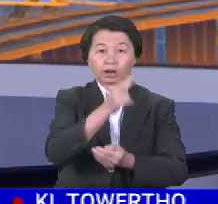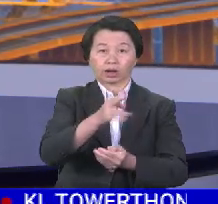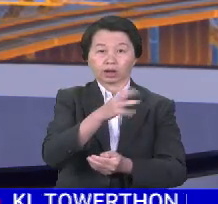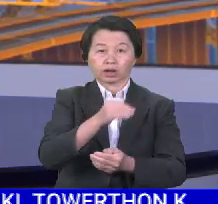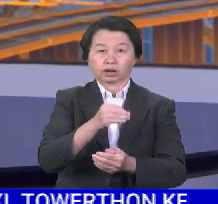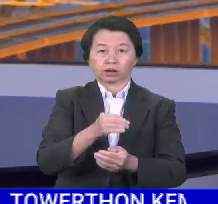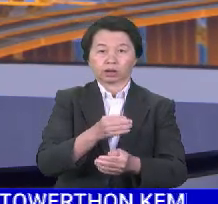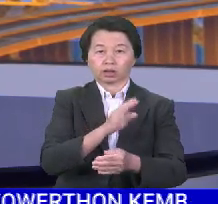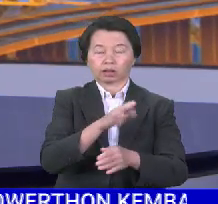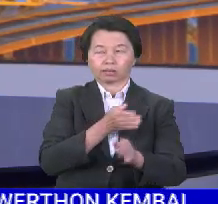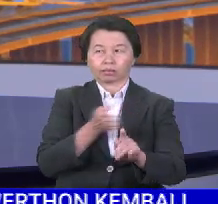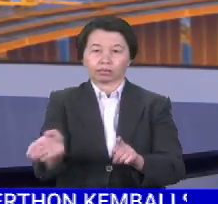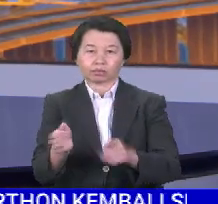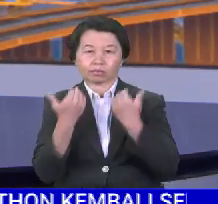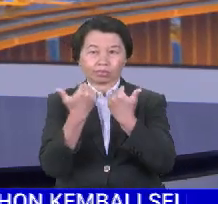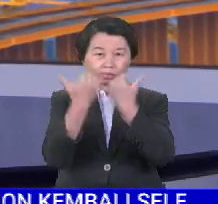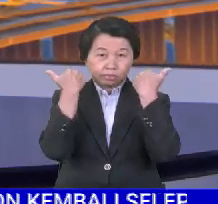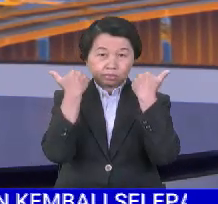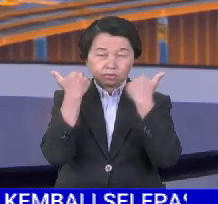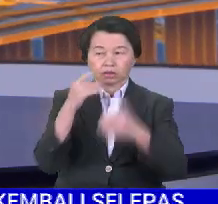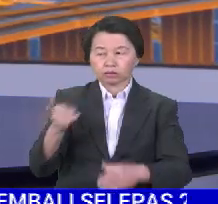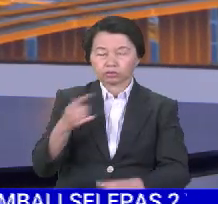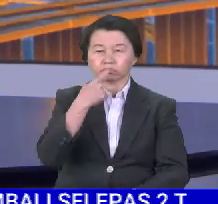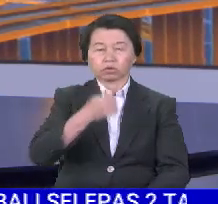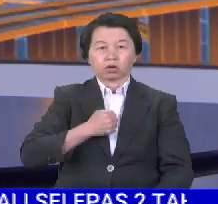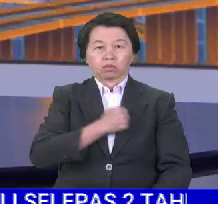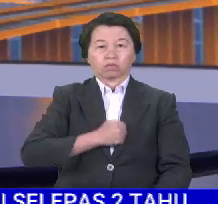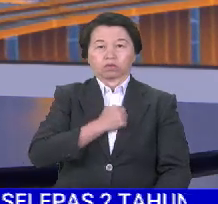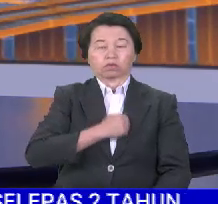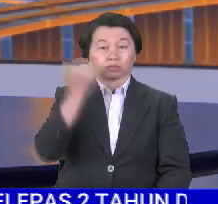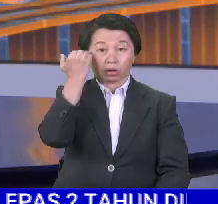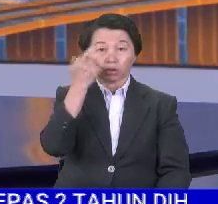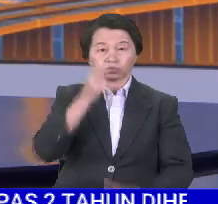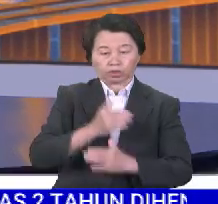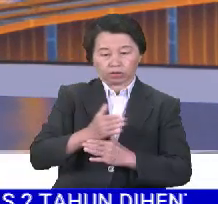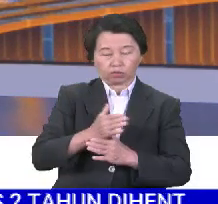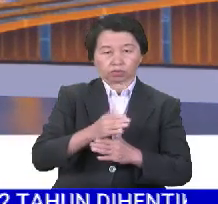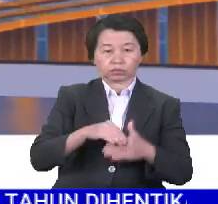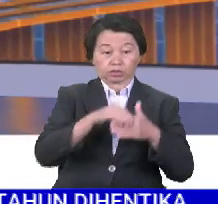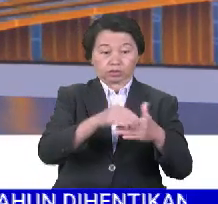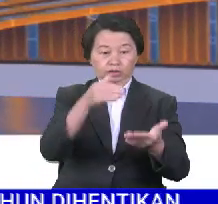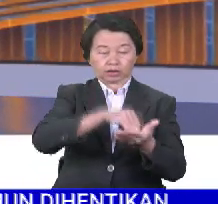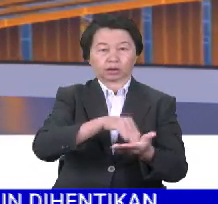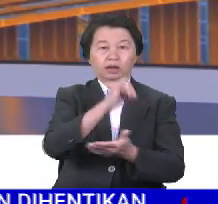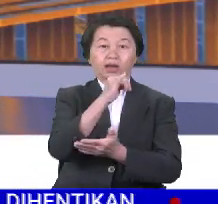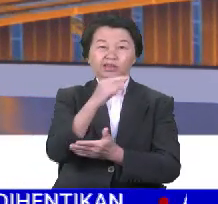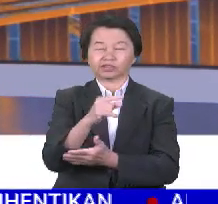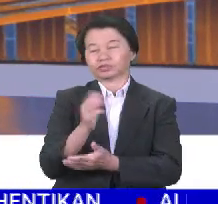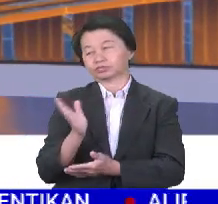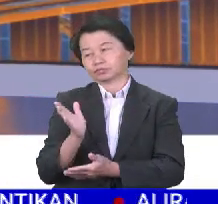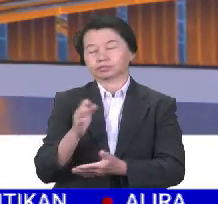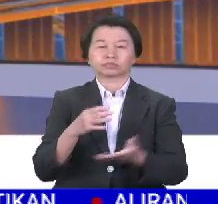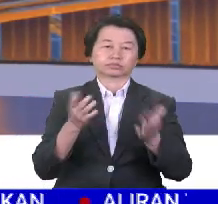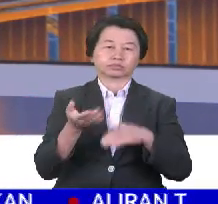pecah amanah diteruskan. Syed Saddiq memohon maaf kepada mahkamah kerana berkongsi hantaran semula di Instagram